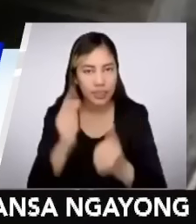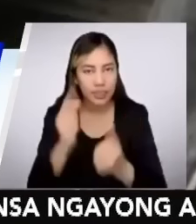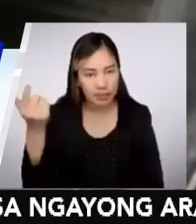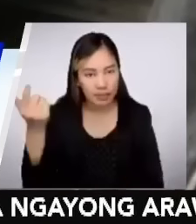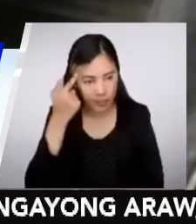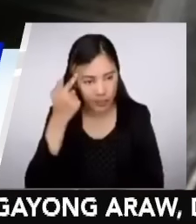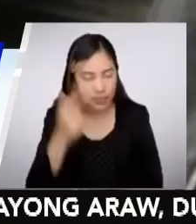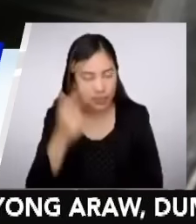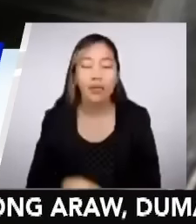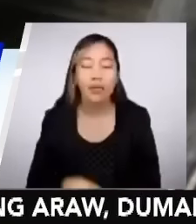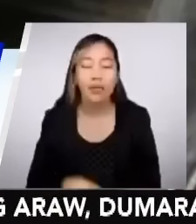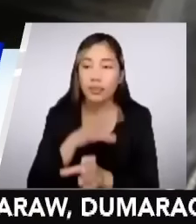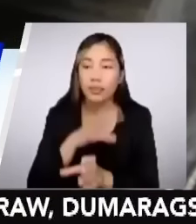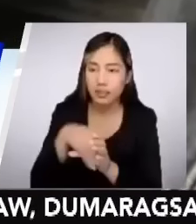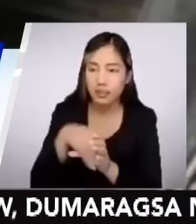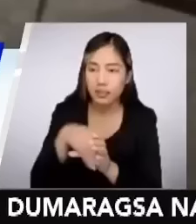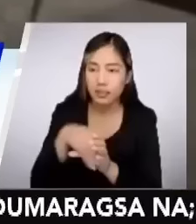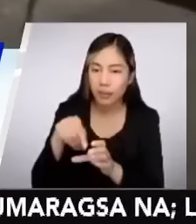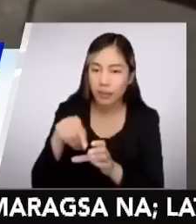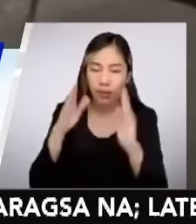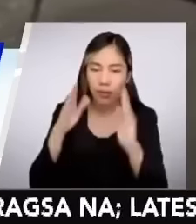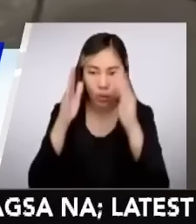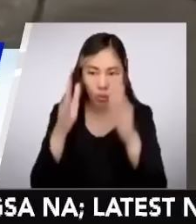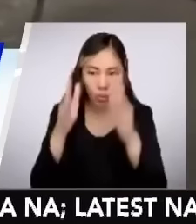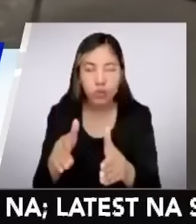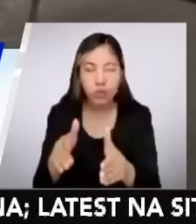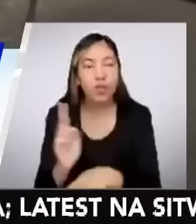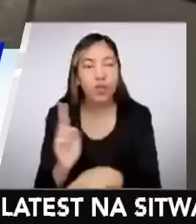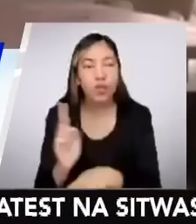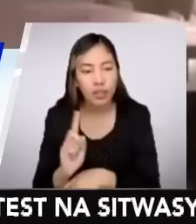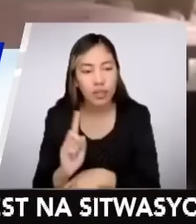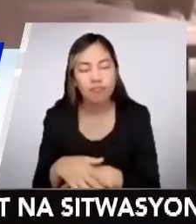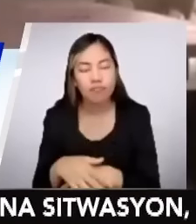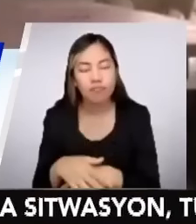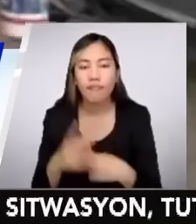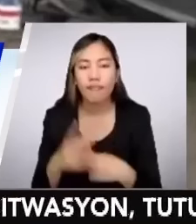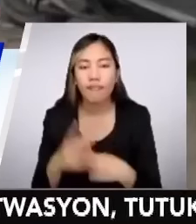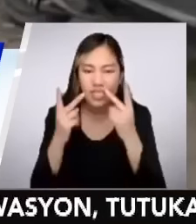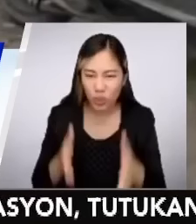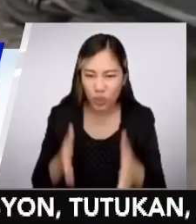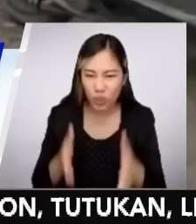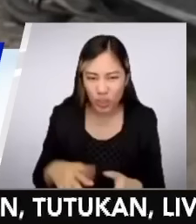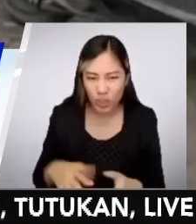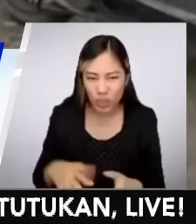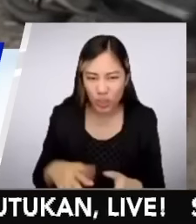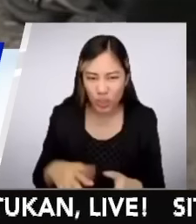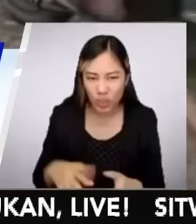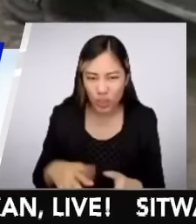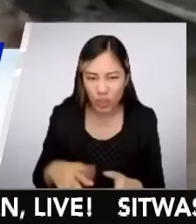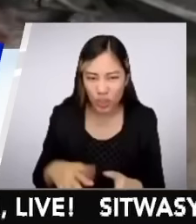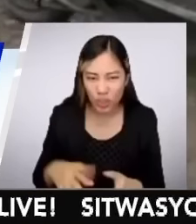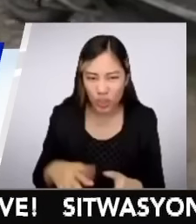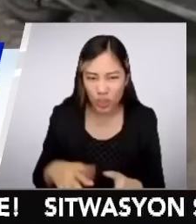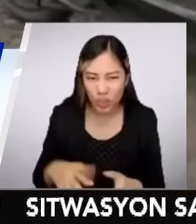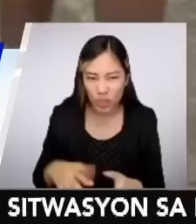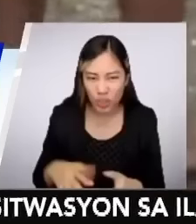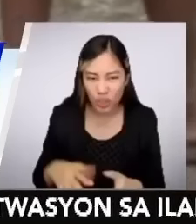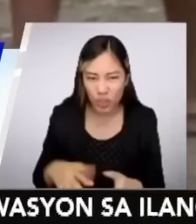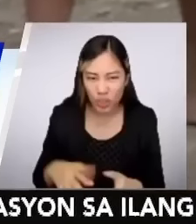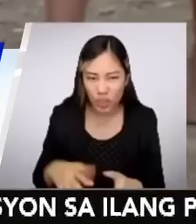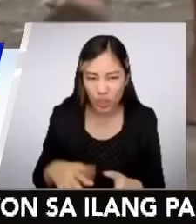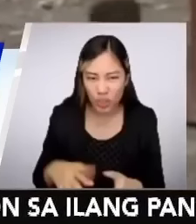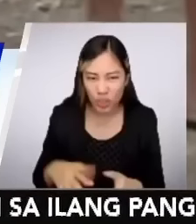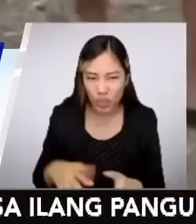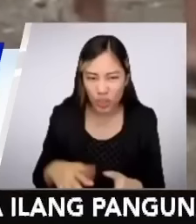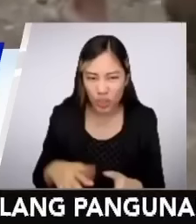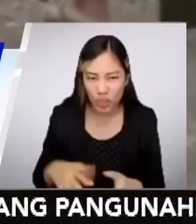kanilang tinutugunan ang mga nawawalang bisita at yung mga may biglaang mararamdaman sa kanilang katawan tulad ng pagkahilo. Mula